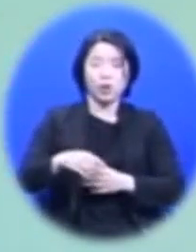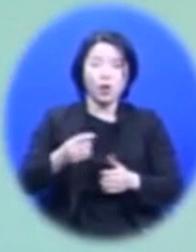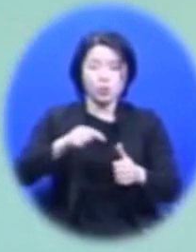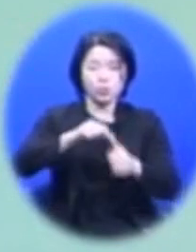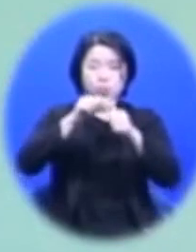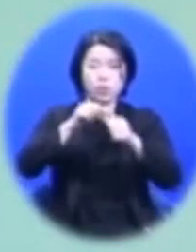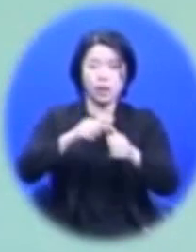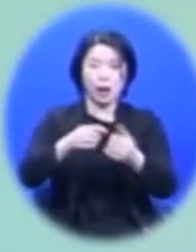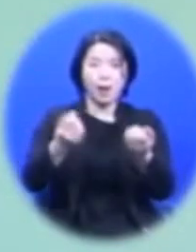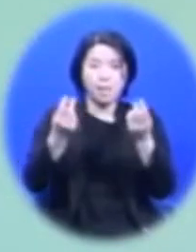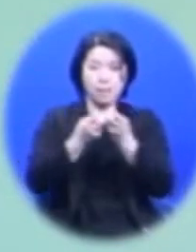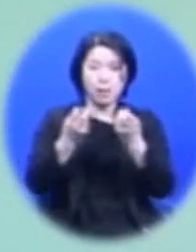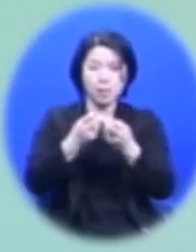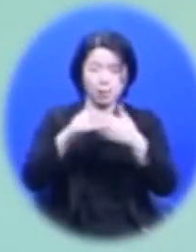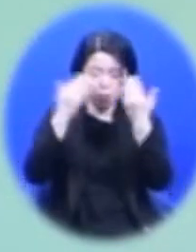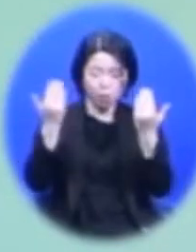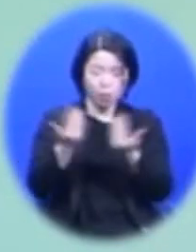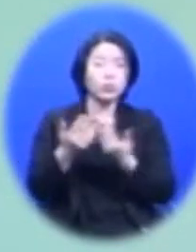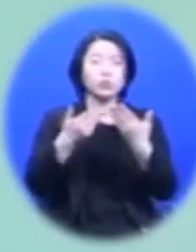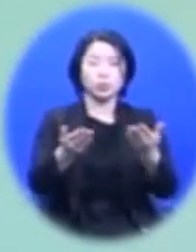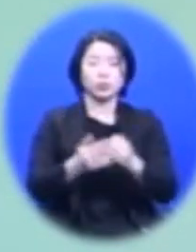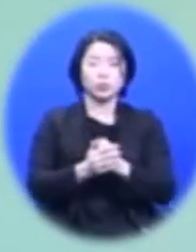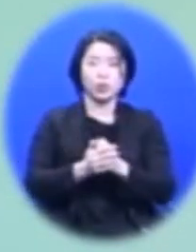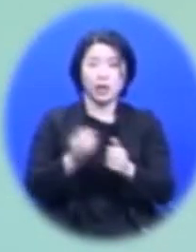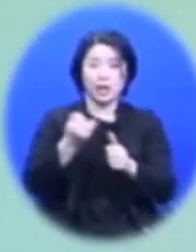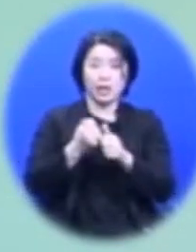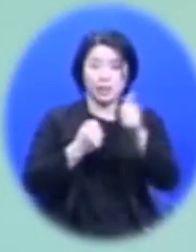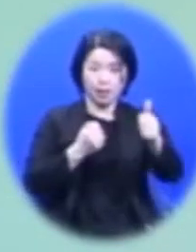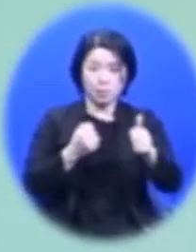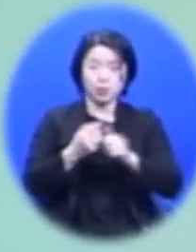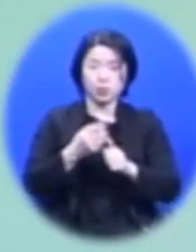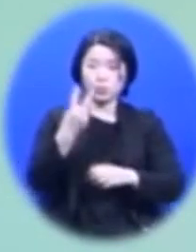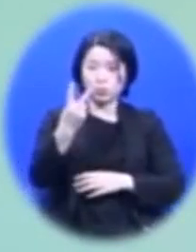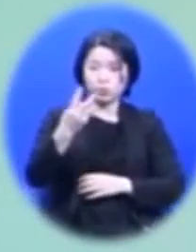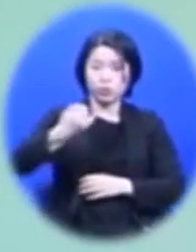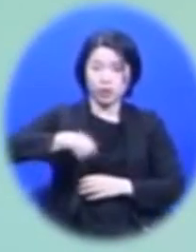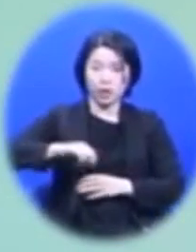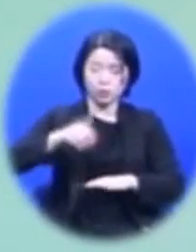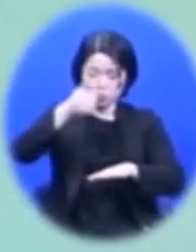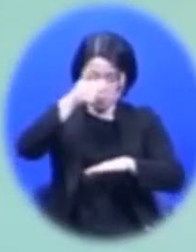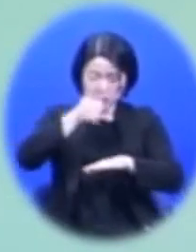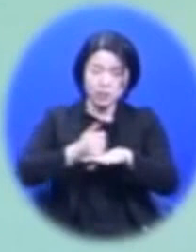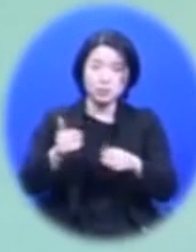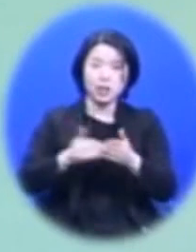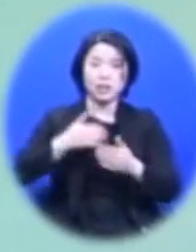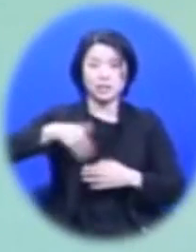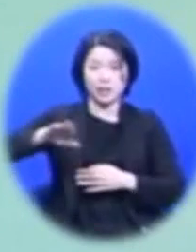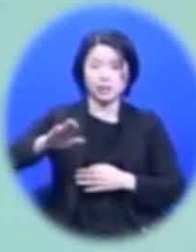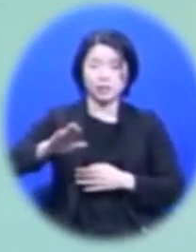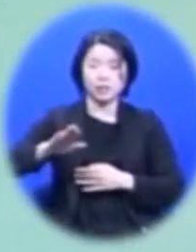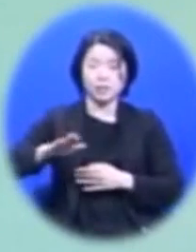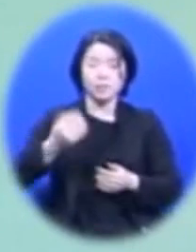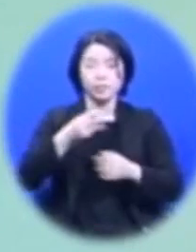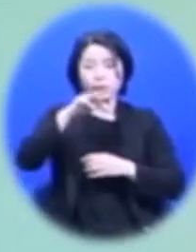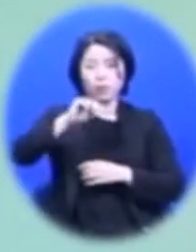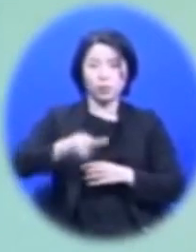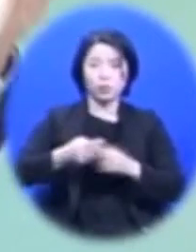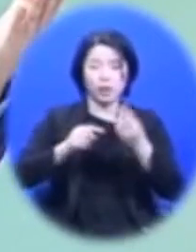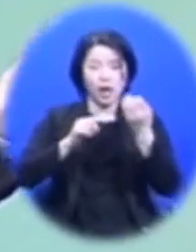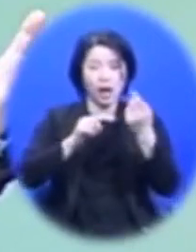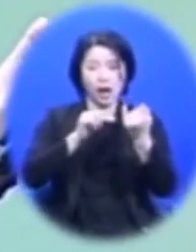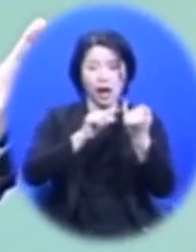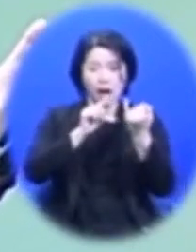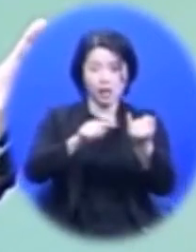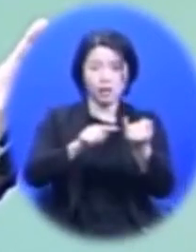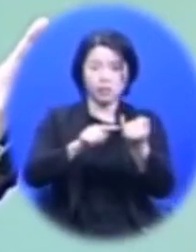다 열어주셨습니다. 남편도 두 딸도 끝까지 갔는데 롯의 아내만큼은 뒤돌아보고 말았습니다. 하나님이 어떻게